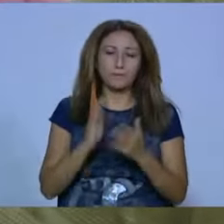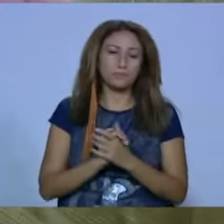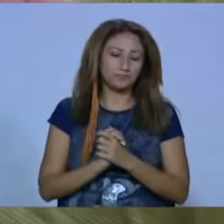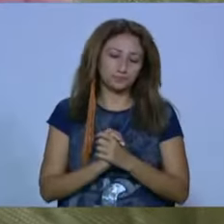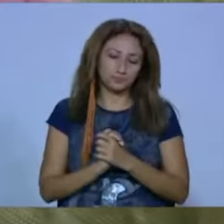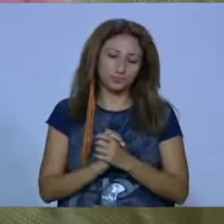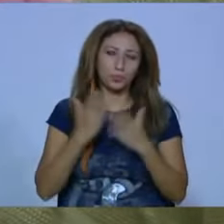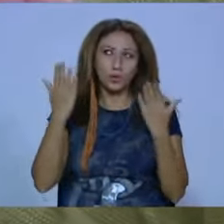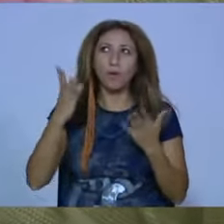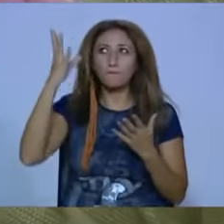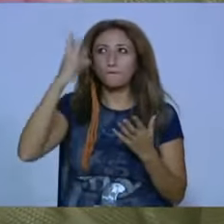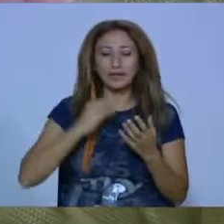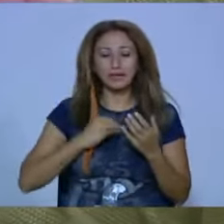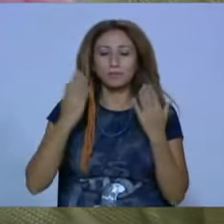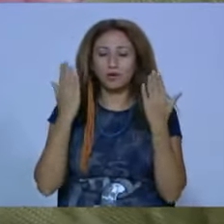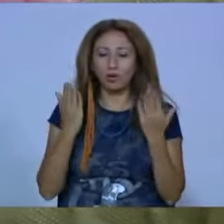ربنا يكرم.